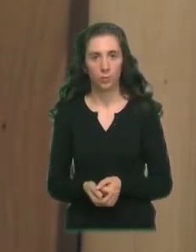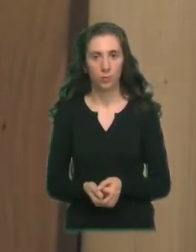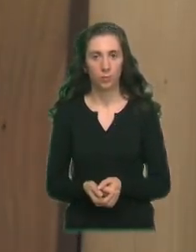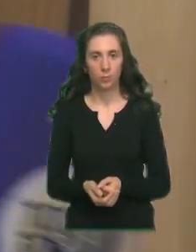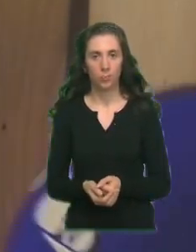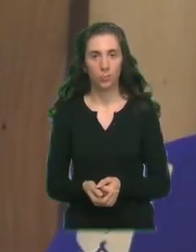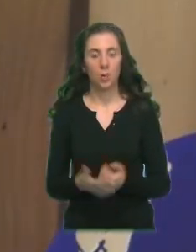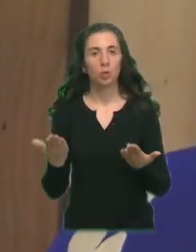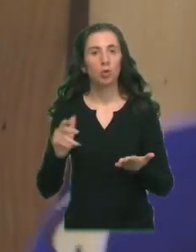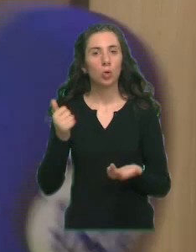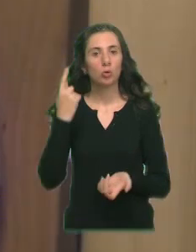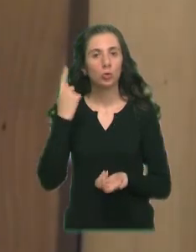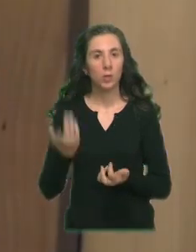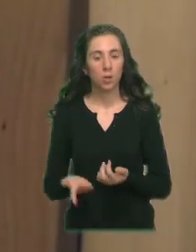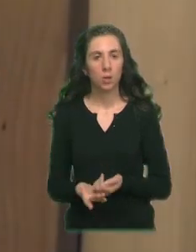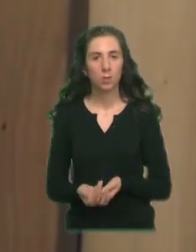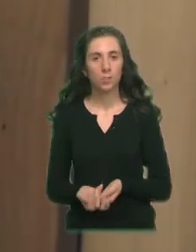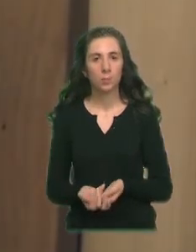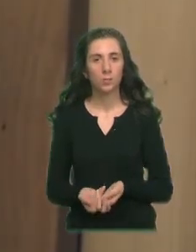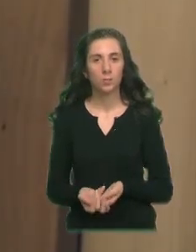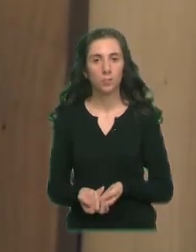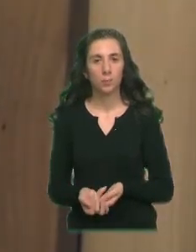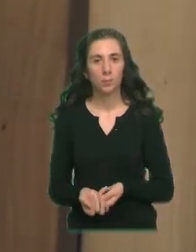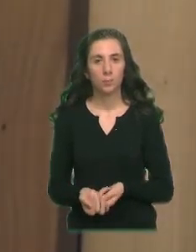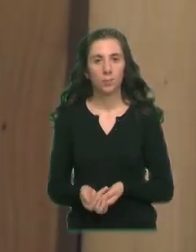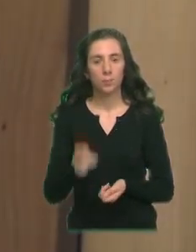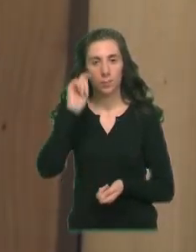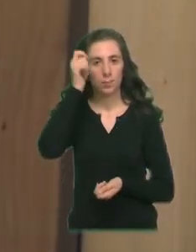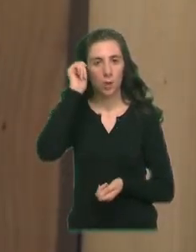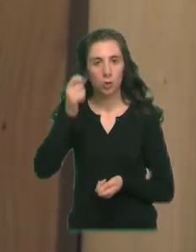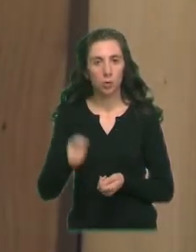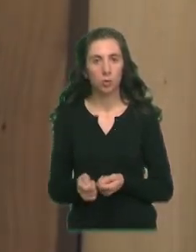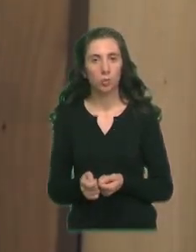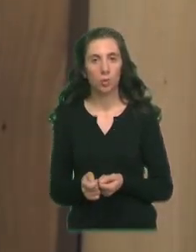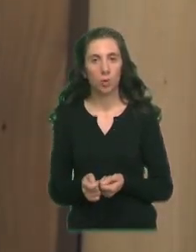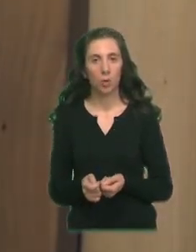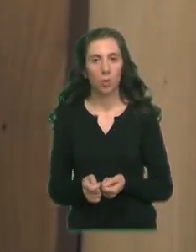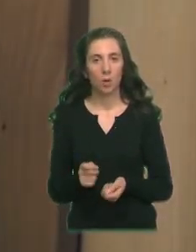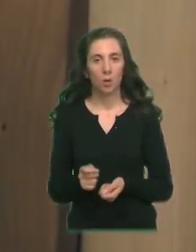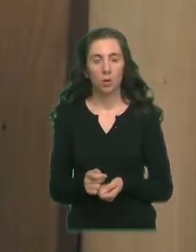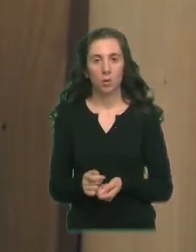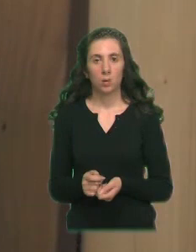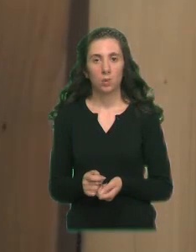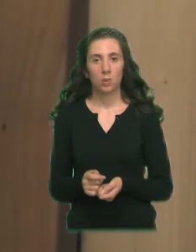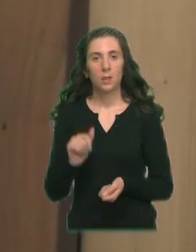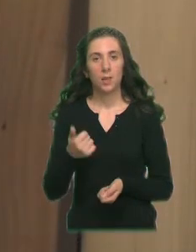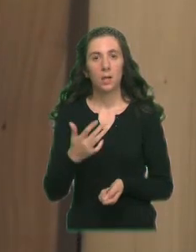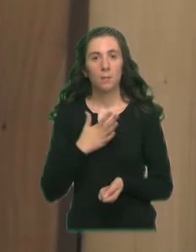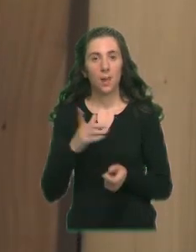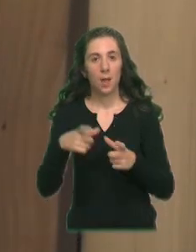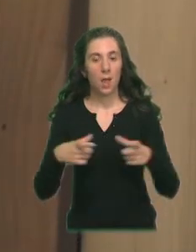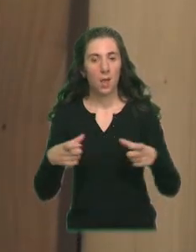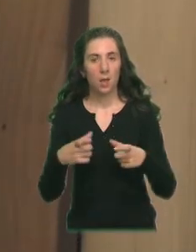Što još znate? Veli, na mađarskom, veli, van je kepešlapok, ili imate